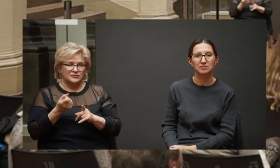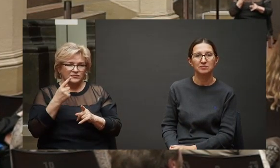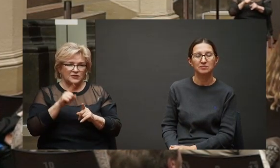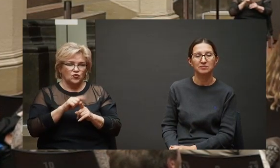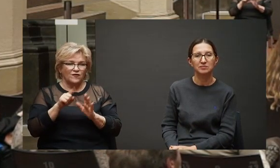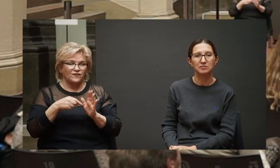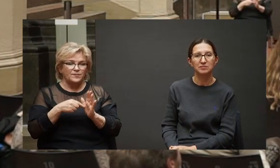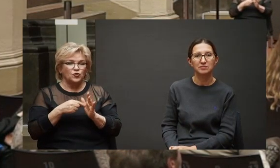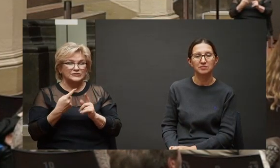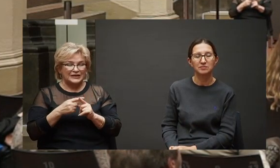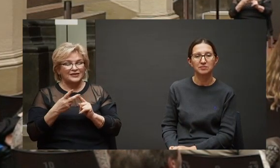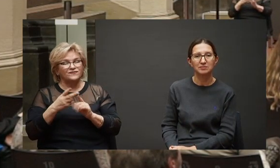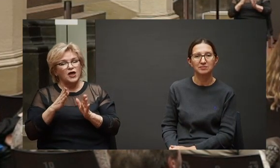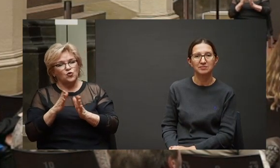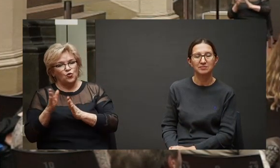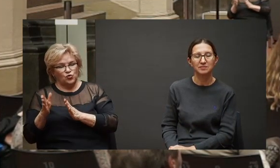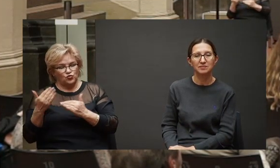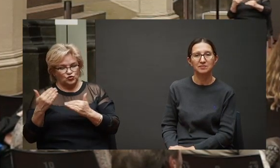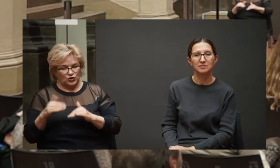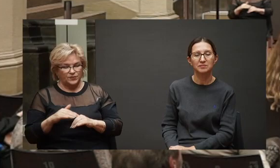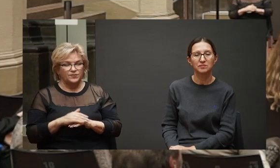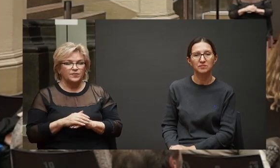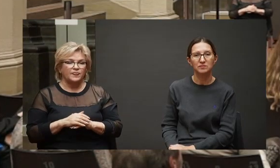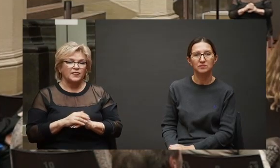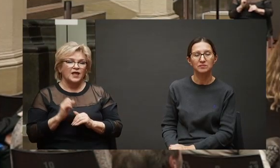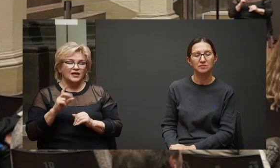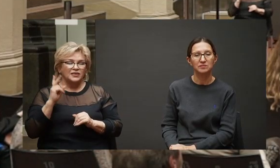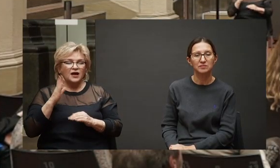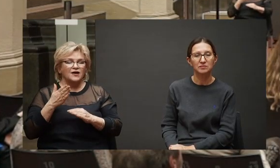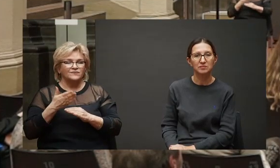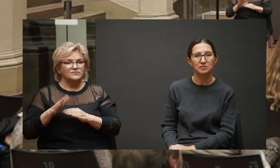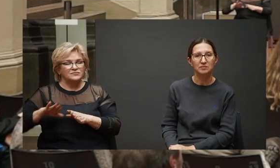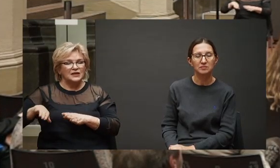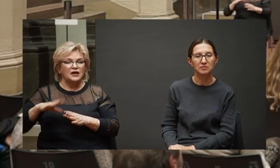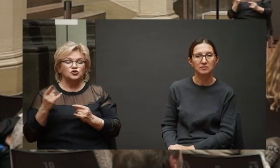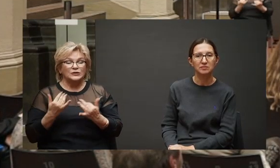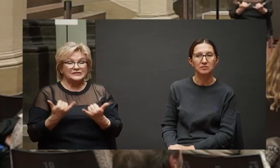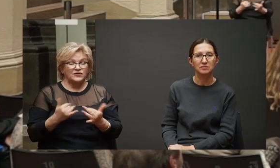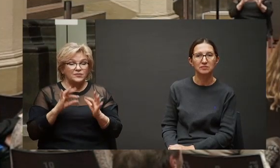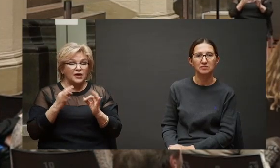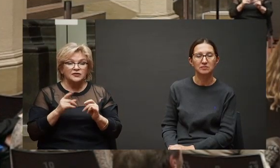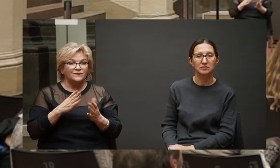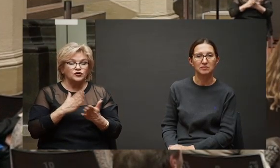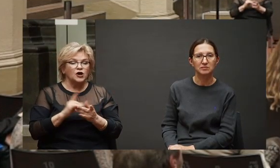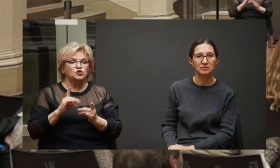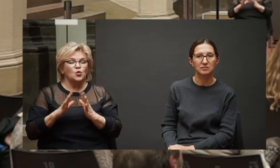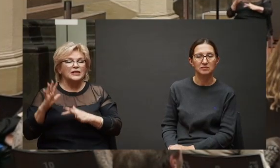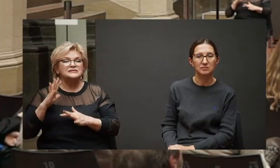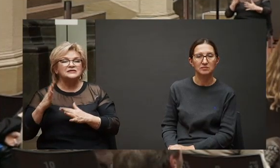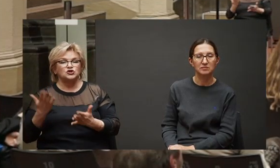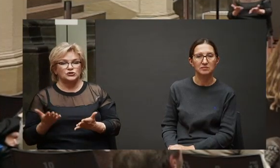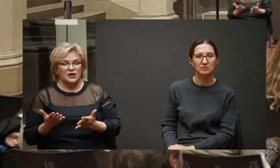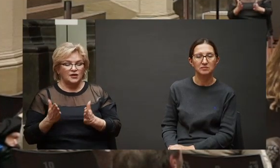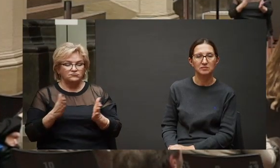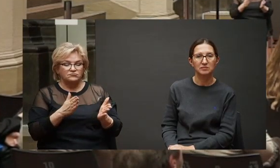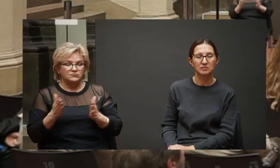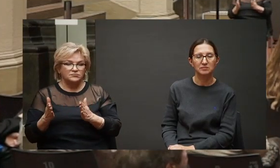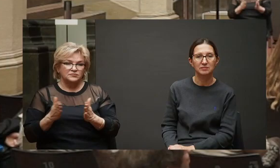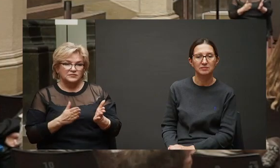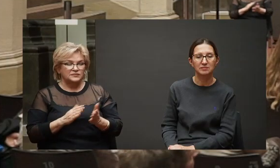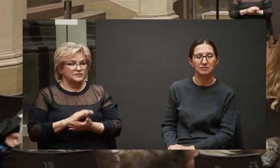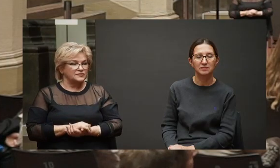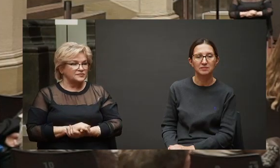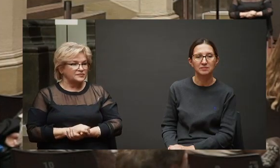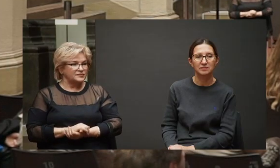повис. Но это второй уже, как факультативно. Что современное искусство, а что классическое? Ну, это так, ремарка на